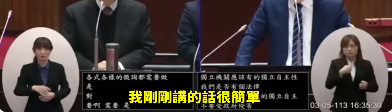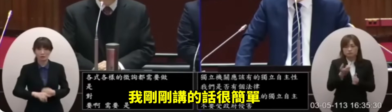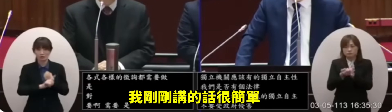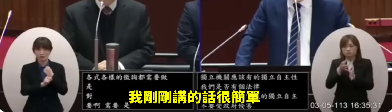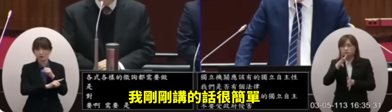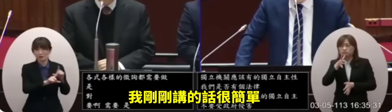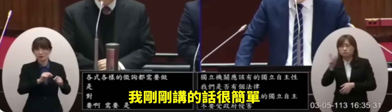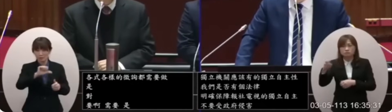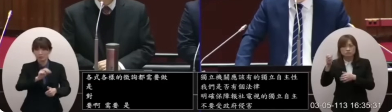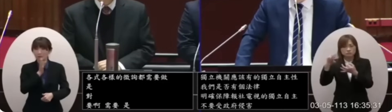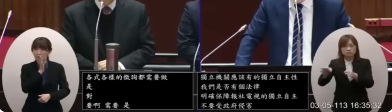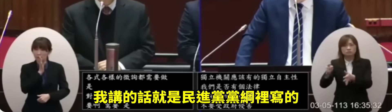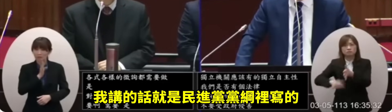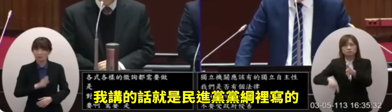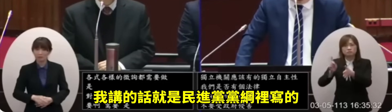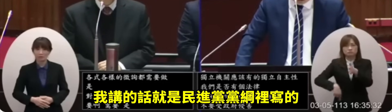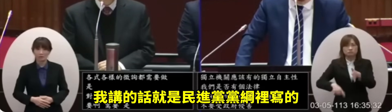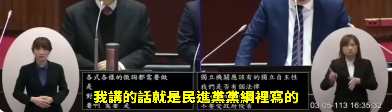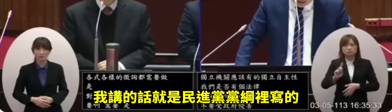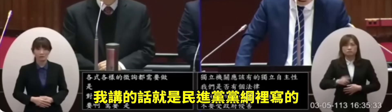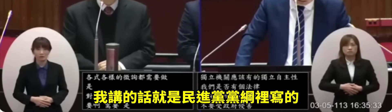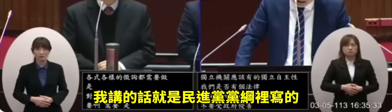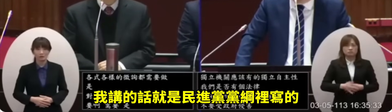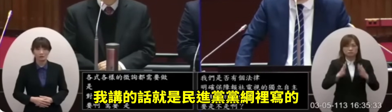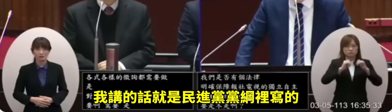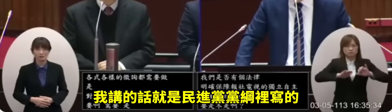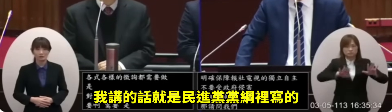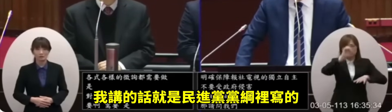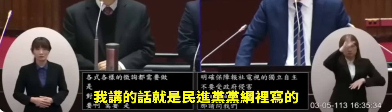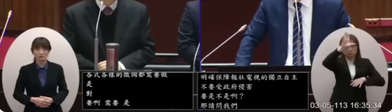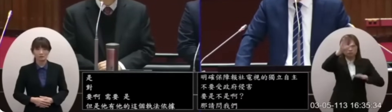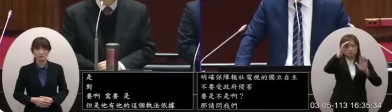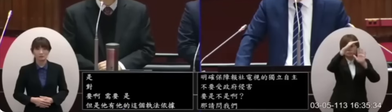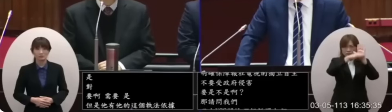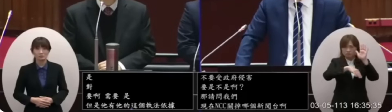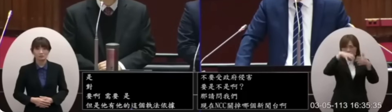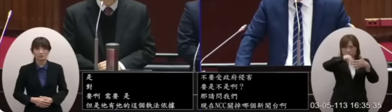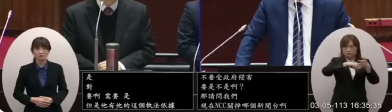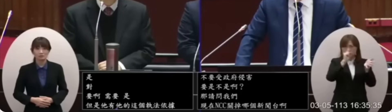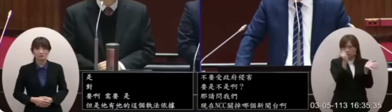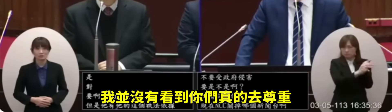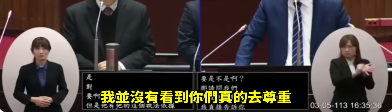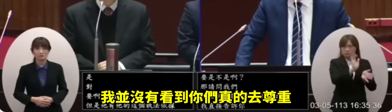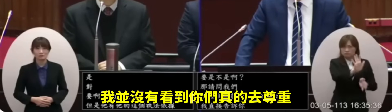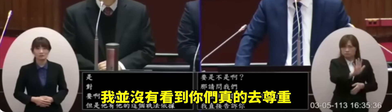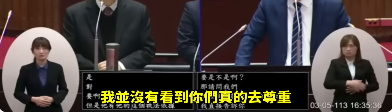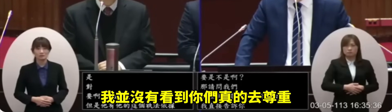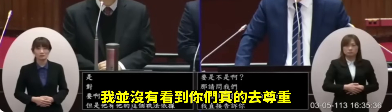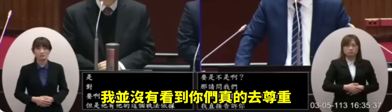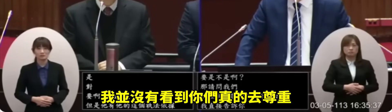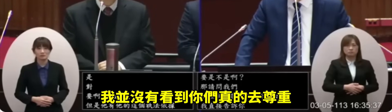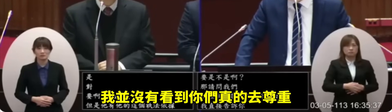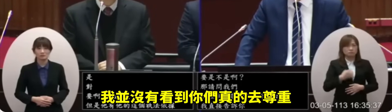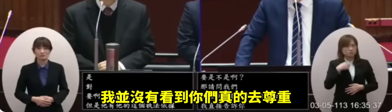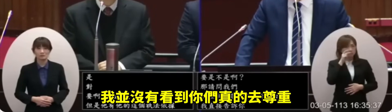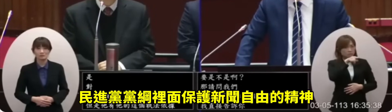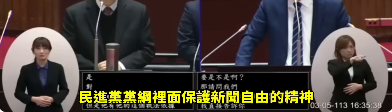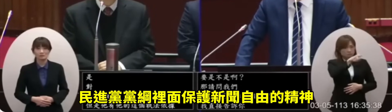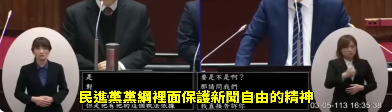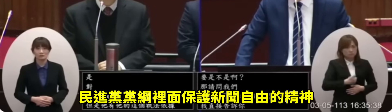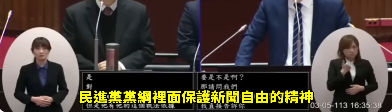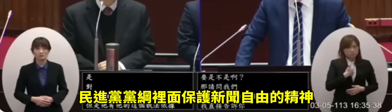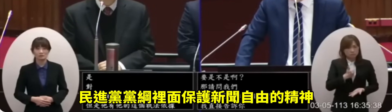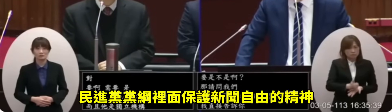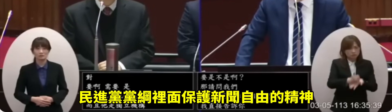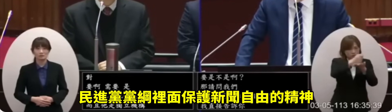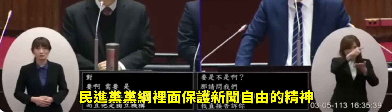话很简单，我讲的话就是民进党党纲里写的。我并没有看到你们真的去尊重民进党